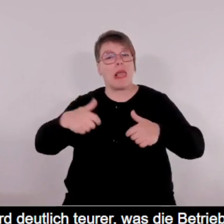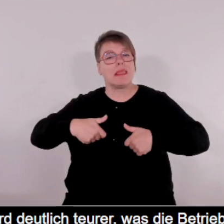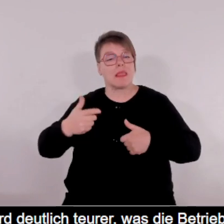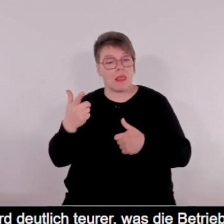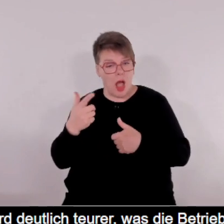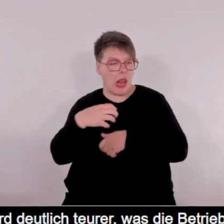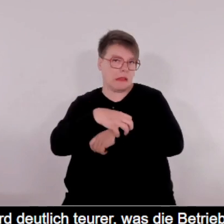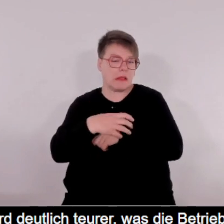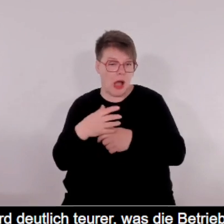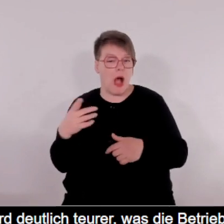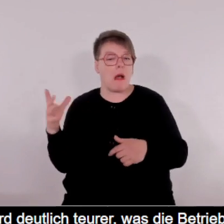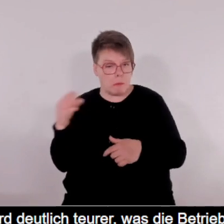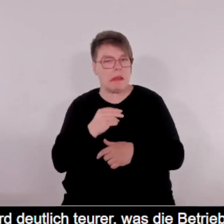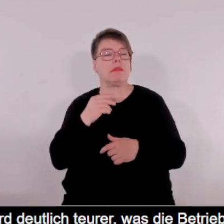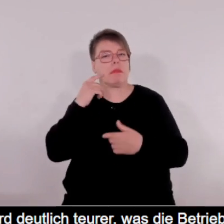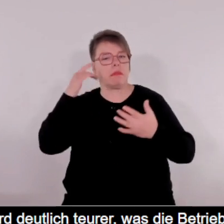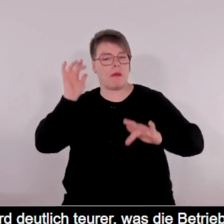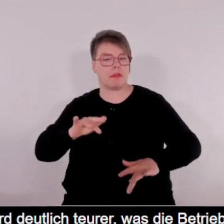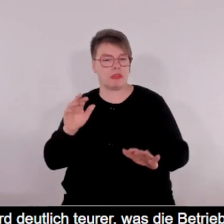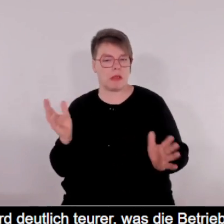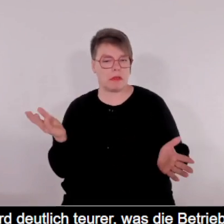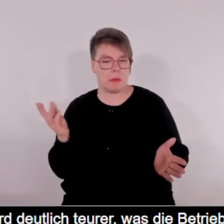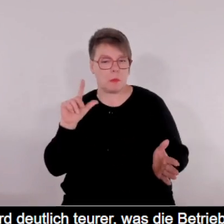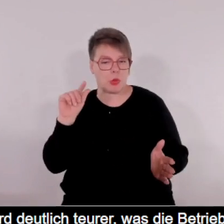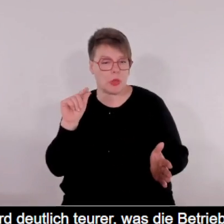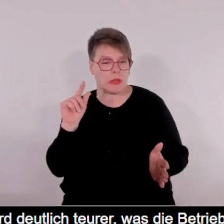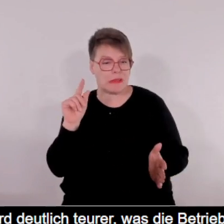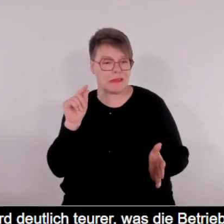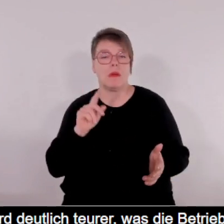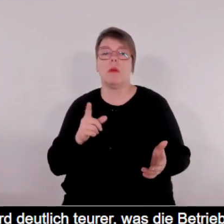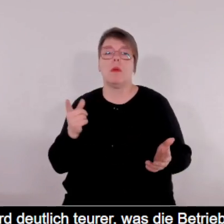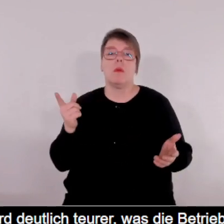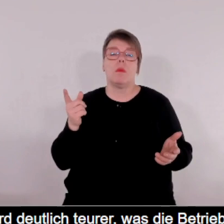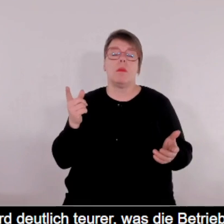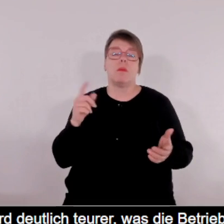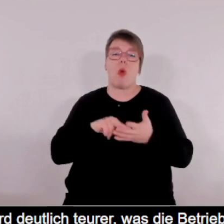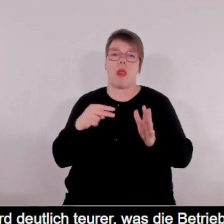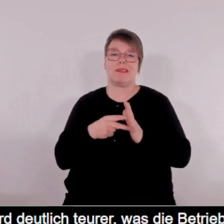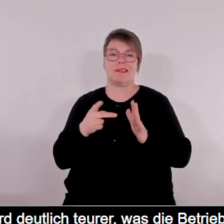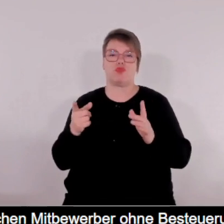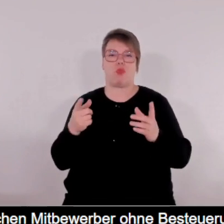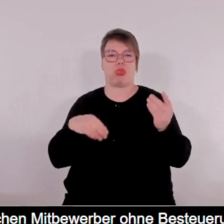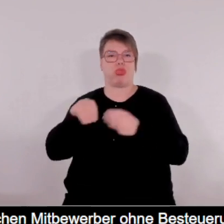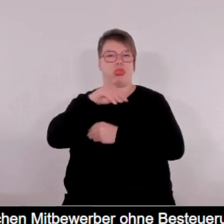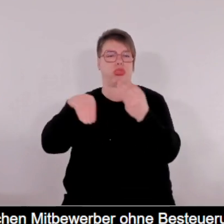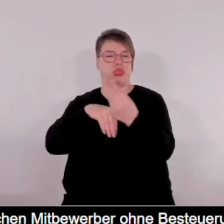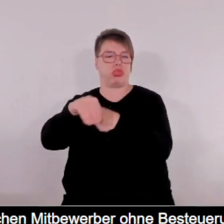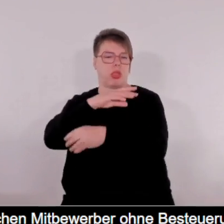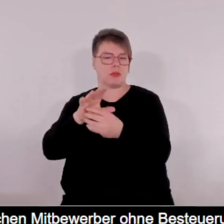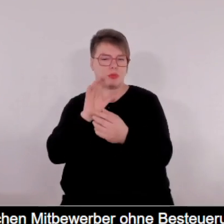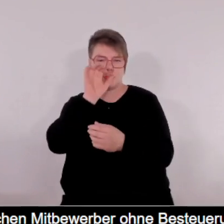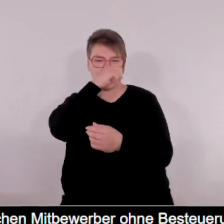Ende, Jahr für Jahr. Es sind nicht mehr viele, die überhaupt den Beruf des Landwirts ergreifen. Wir sind immer mehr von